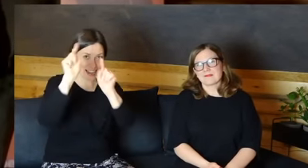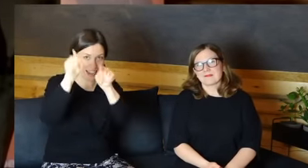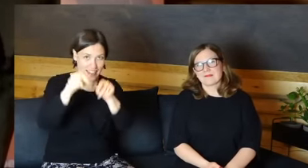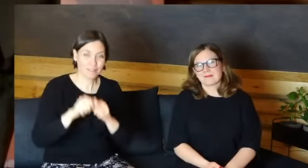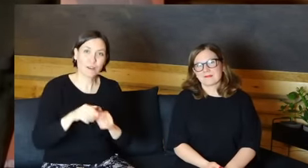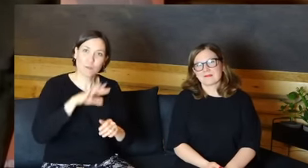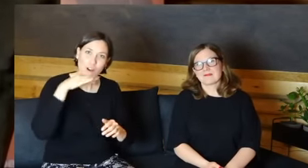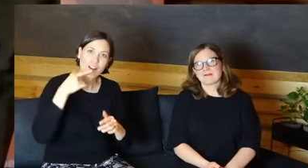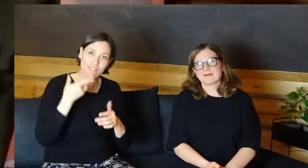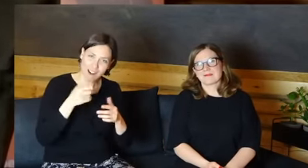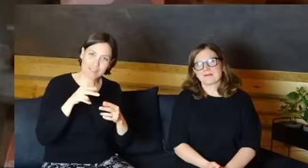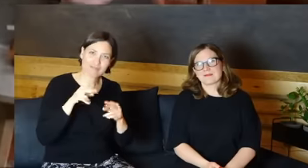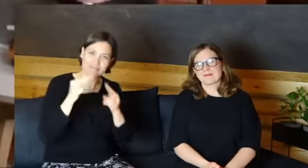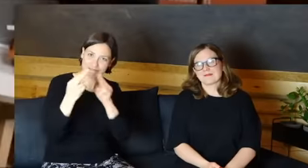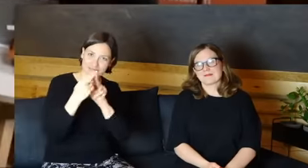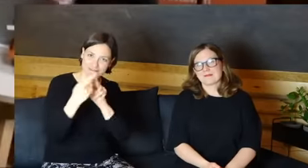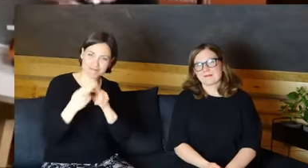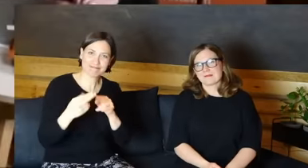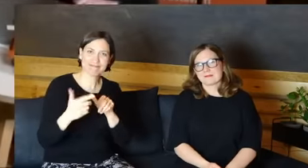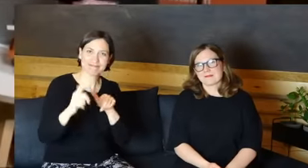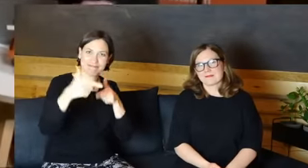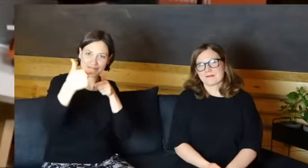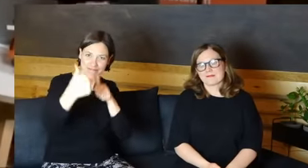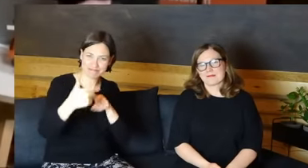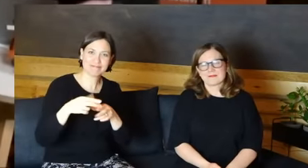linjoille. Tämä on vähän tämmöinen